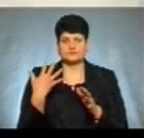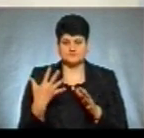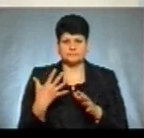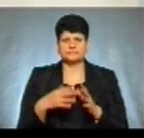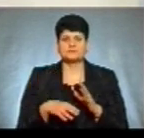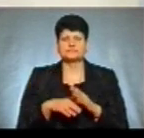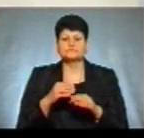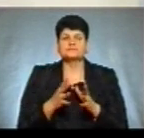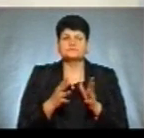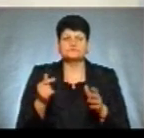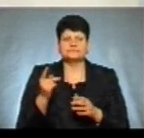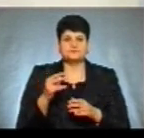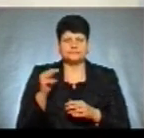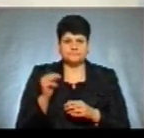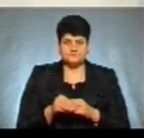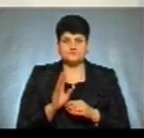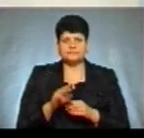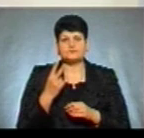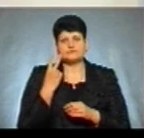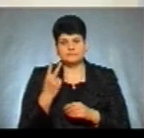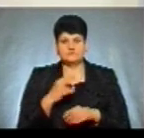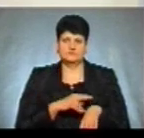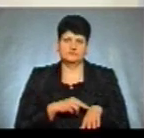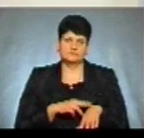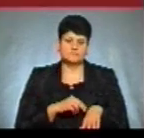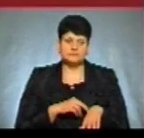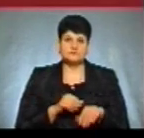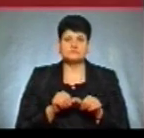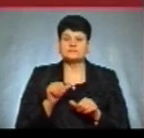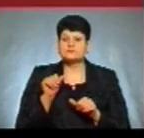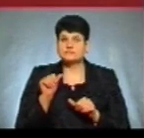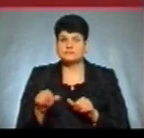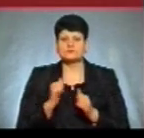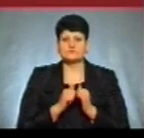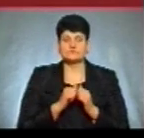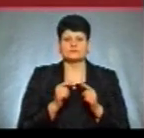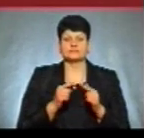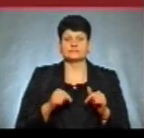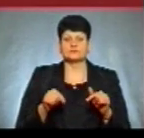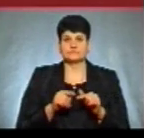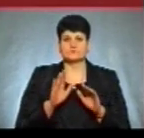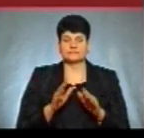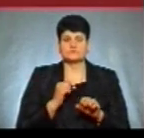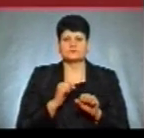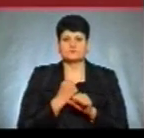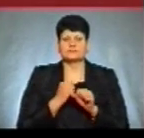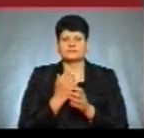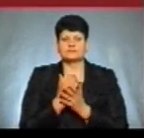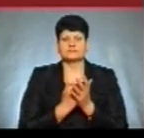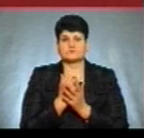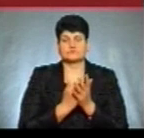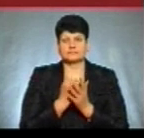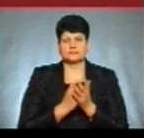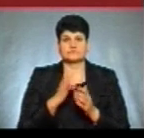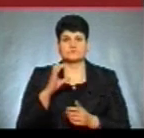більше 1500 виборців, будуть по двоє поліцейських. Крім того, в кожному окрузі будуть створені резервні групи